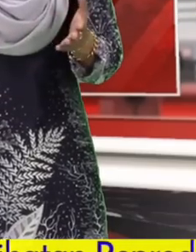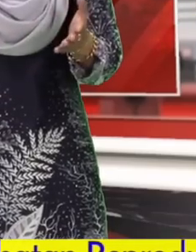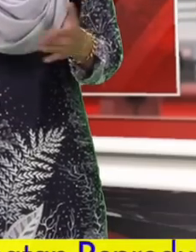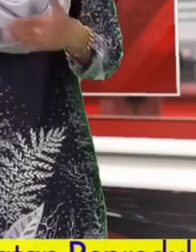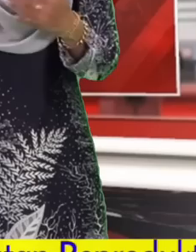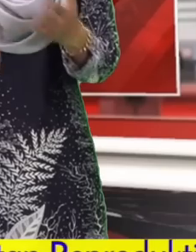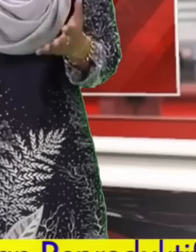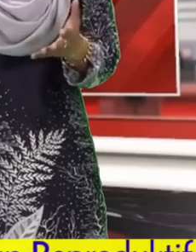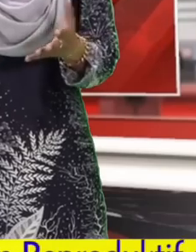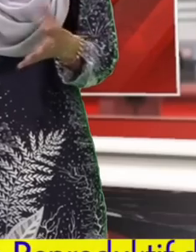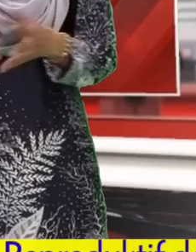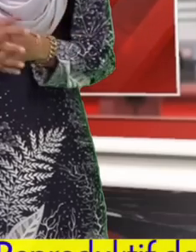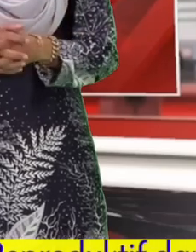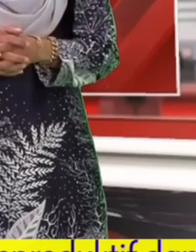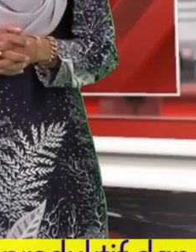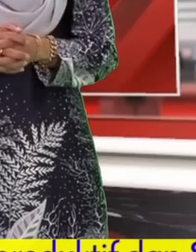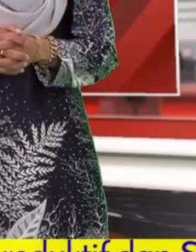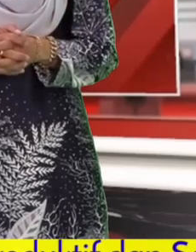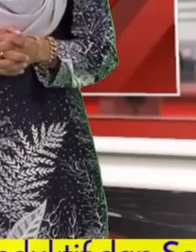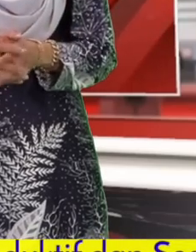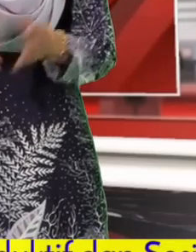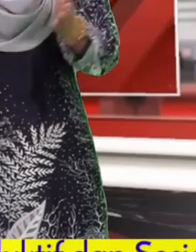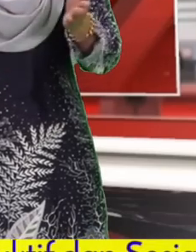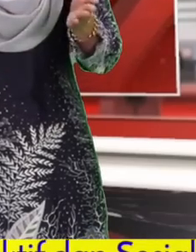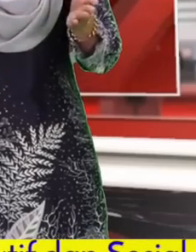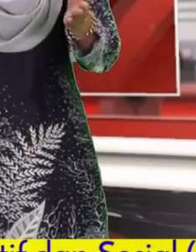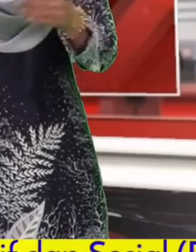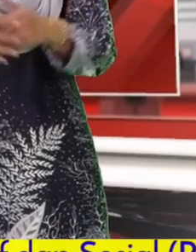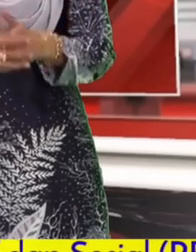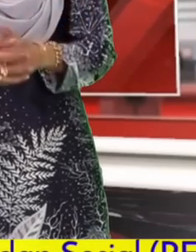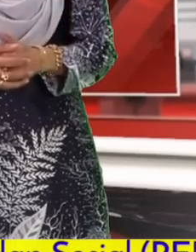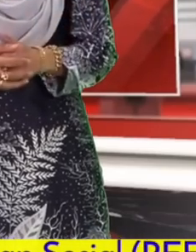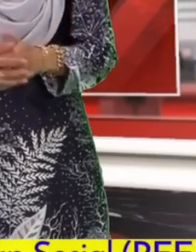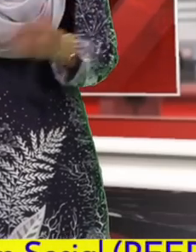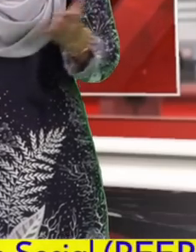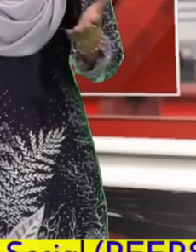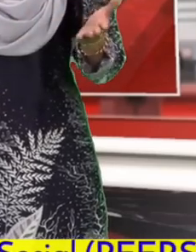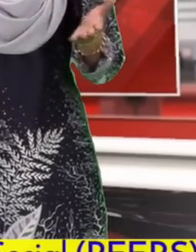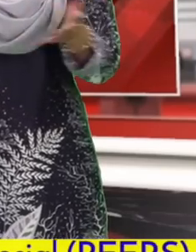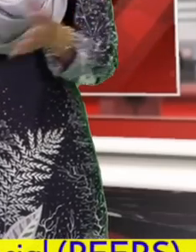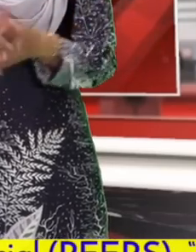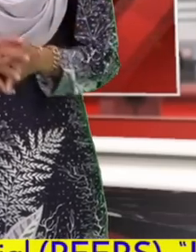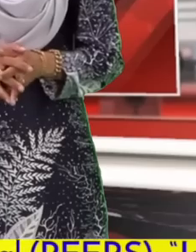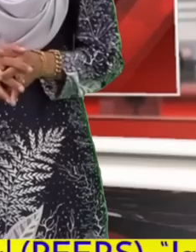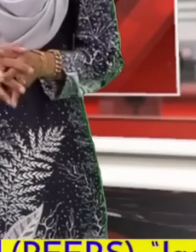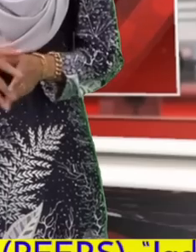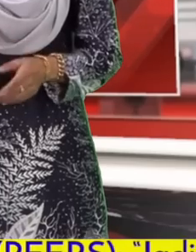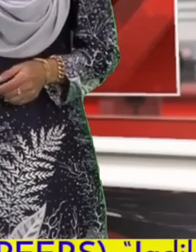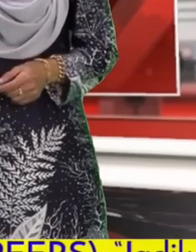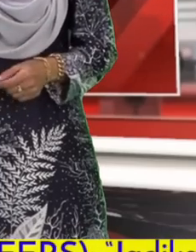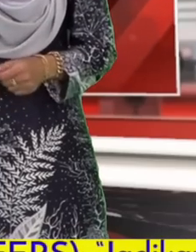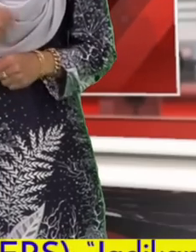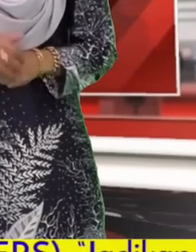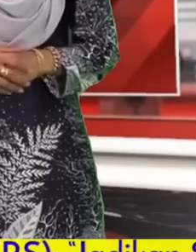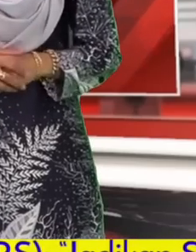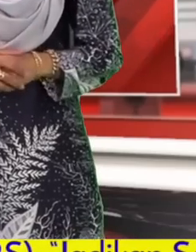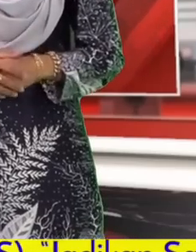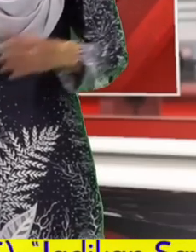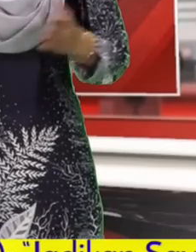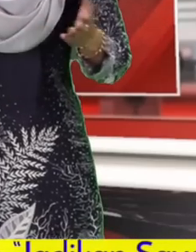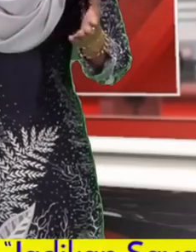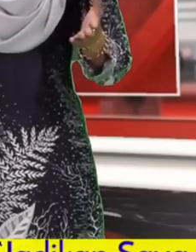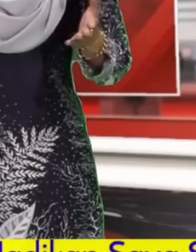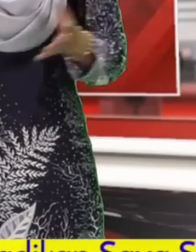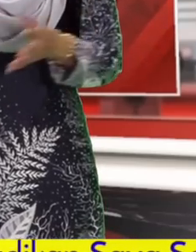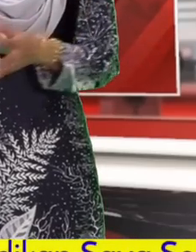berfungsi berbagai maklumat yang menjadikan kita cilik dan kepentingan oleh itu kita